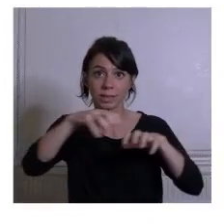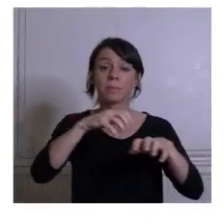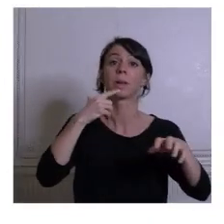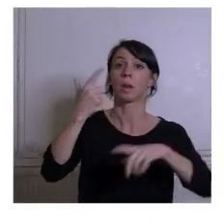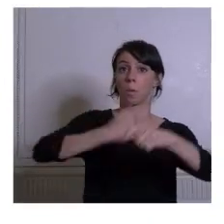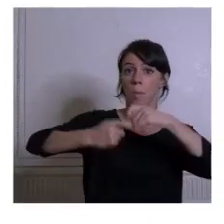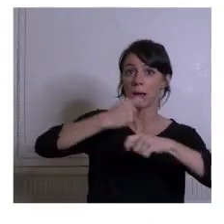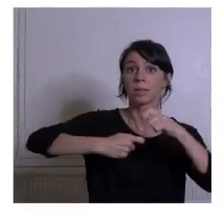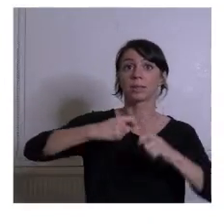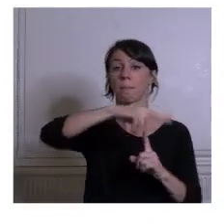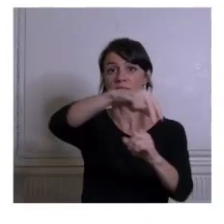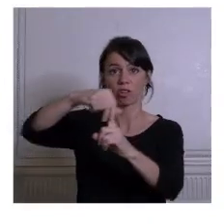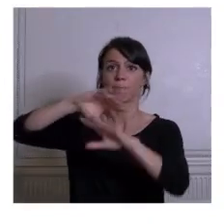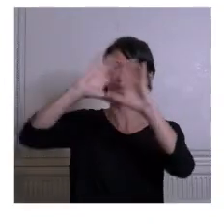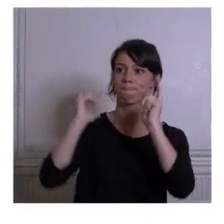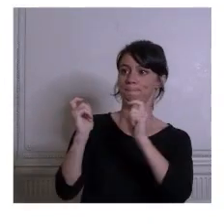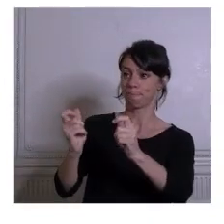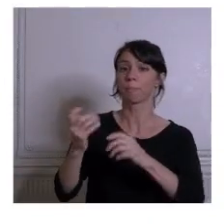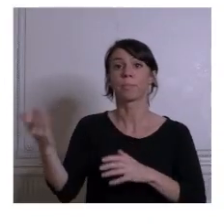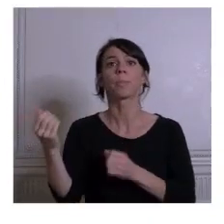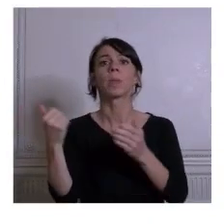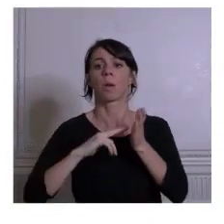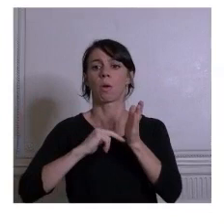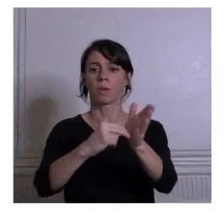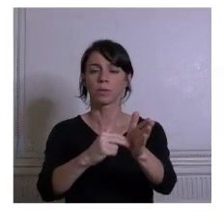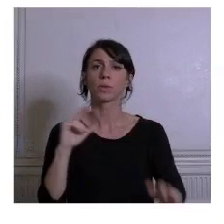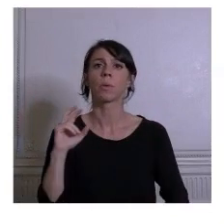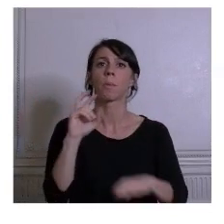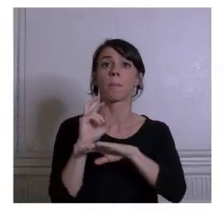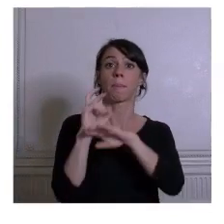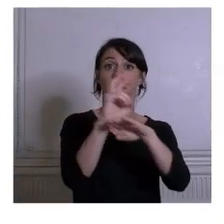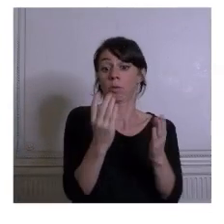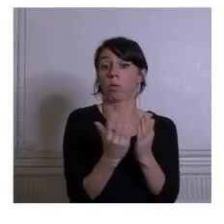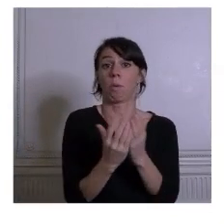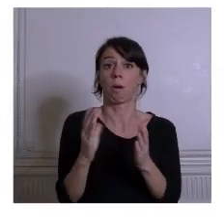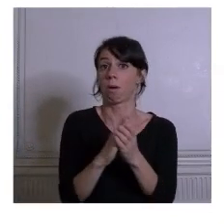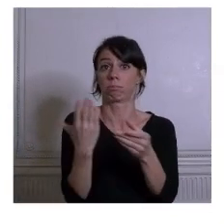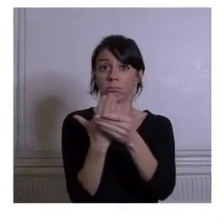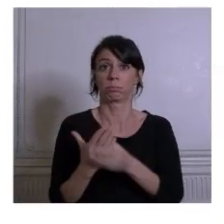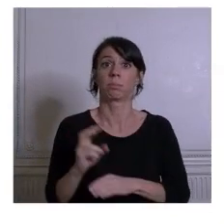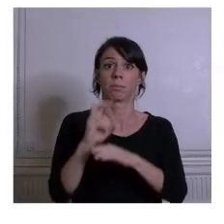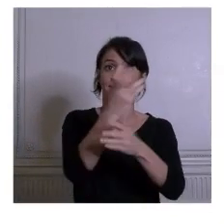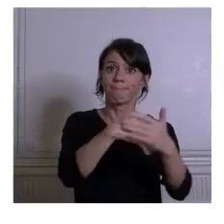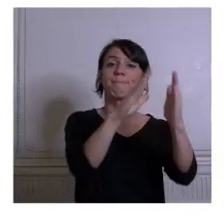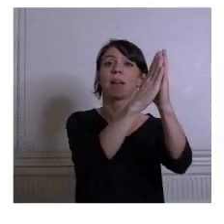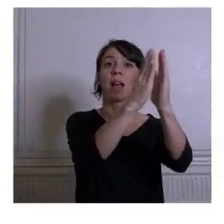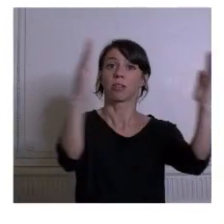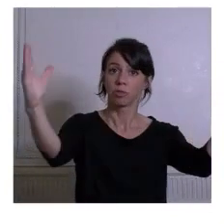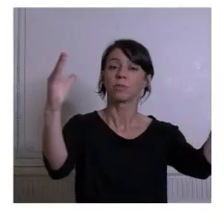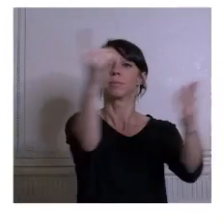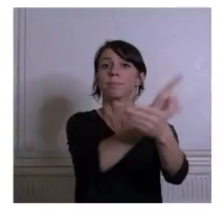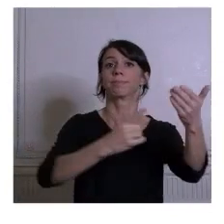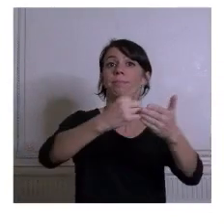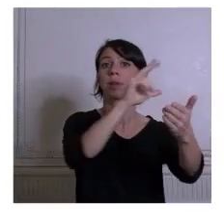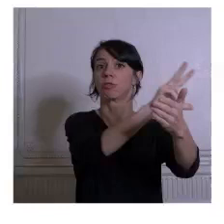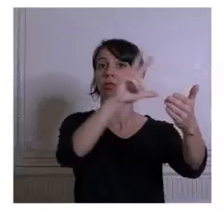Vélocité, qui a un territoire d'action un petit peu plus élargi, mais qui a une visibilité et une action, notamment